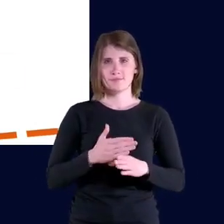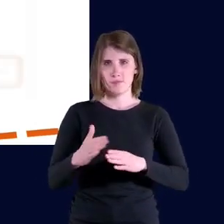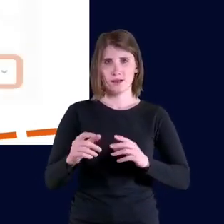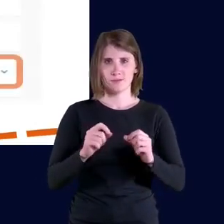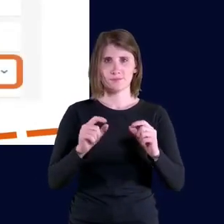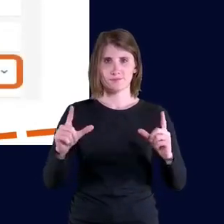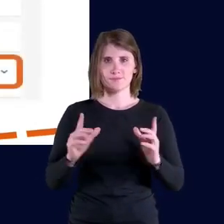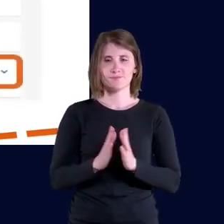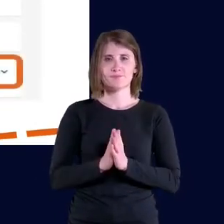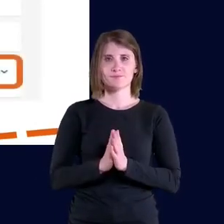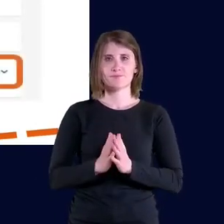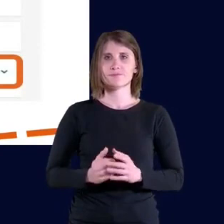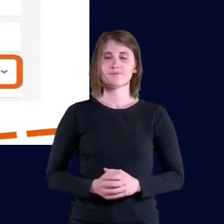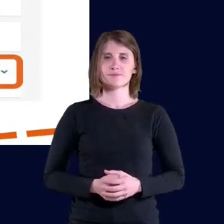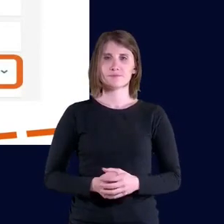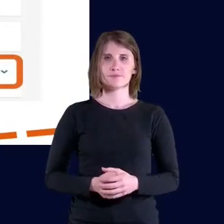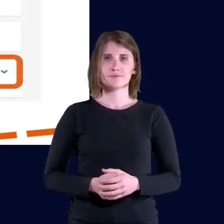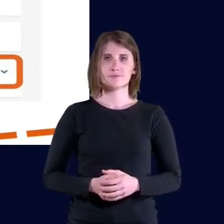slajd